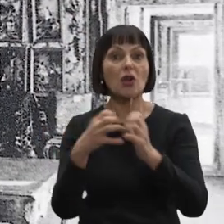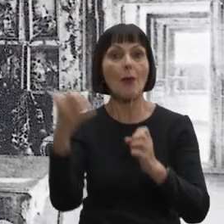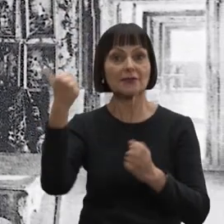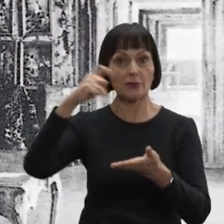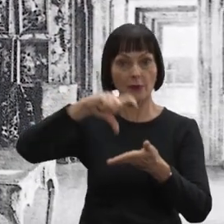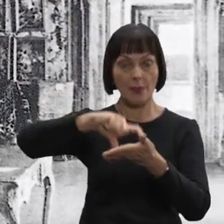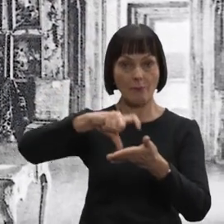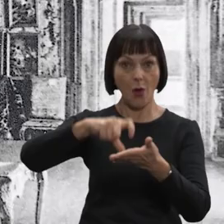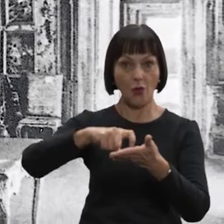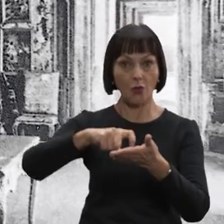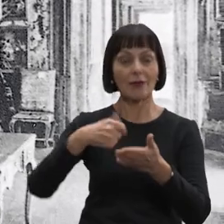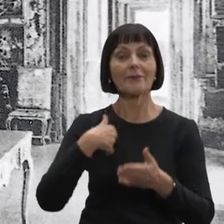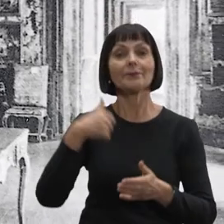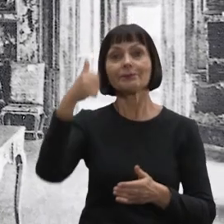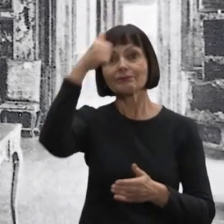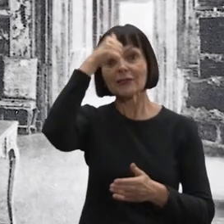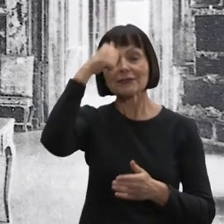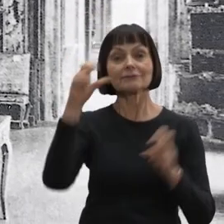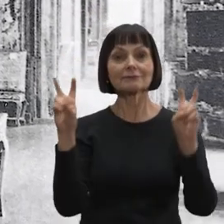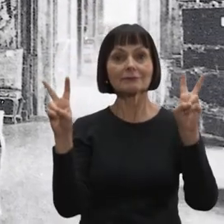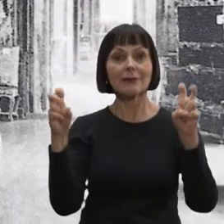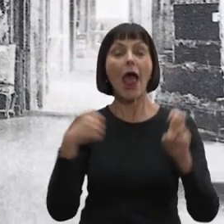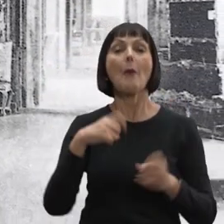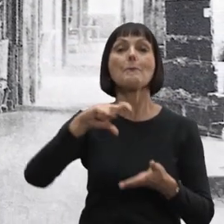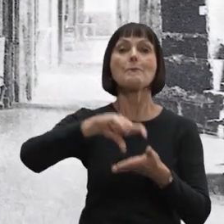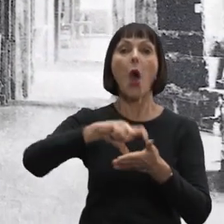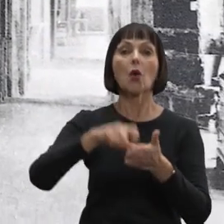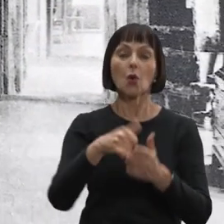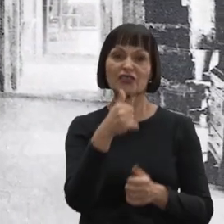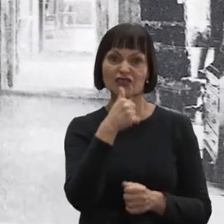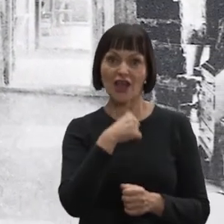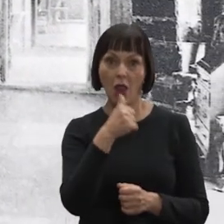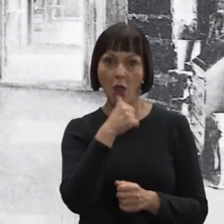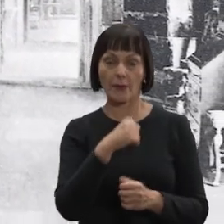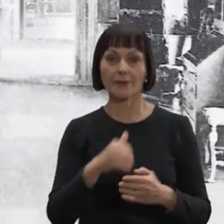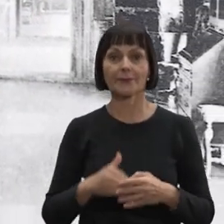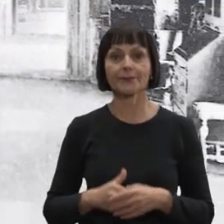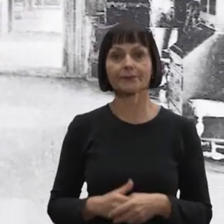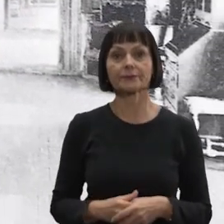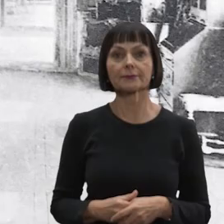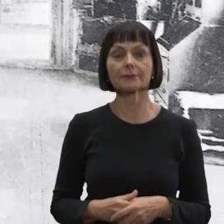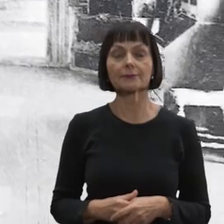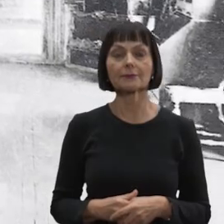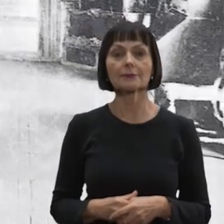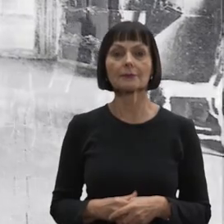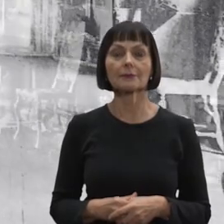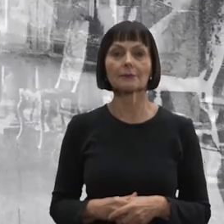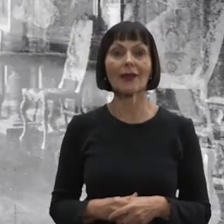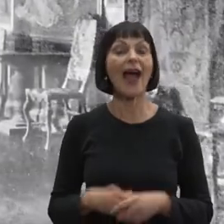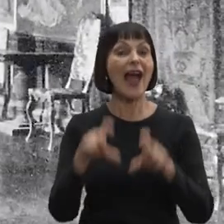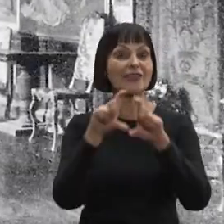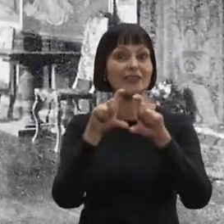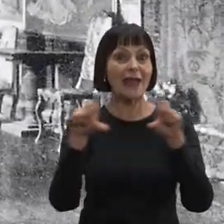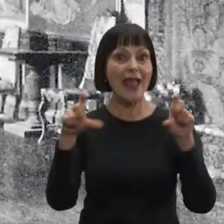jednym pomieszczeniu pałacu, w tak zwanym pokoju zielonym lub inaczej sali zielonej.